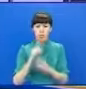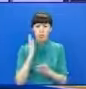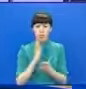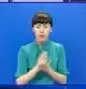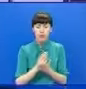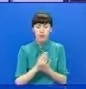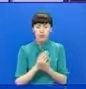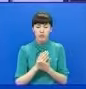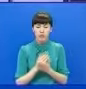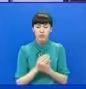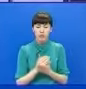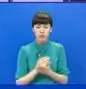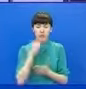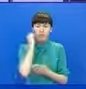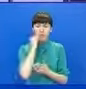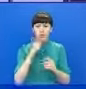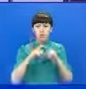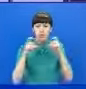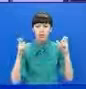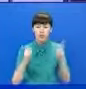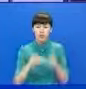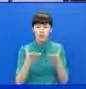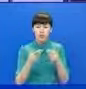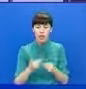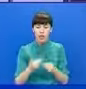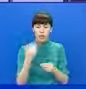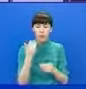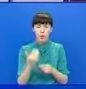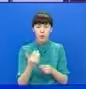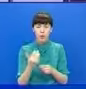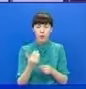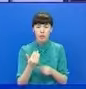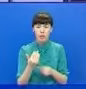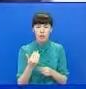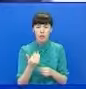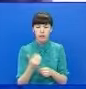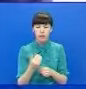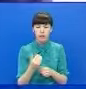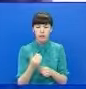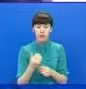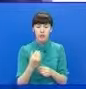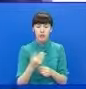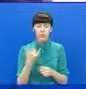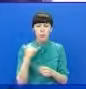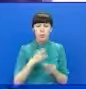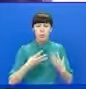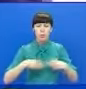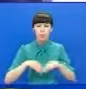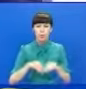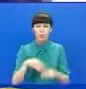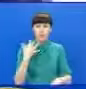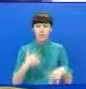жерлерде жаңағыдай сол ескі ғимараттарды баланс қалып, соларды жергілікті жерде жаңағы жетім отбасылар, одан қалса аз